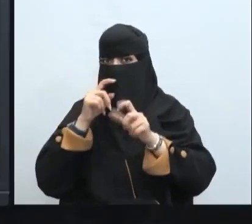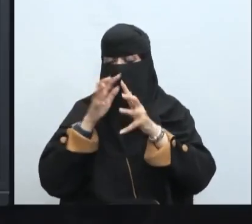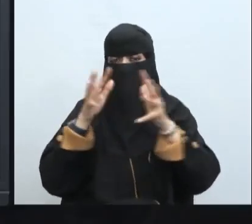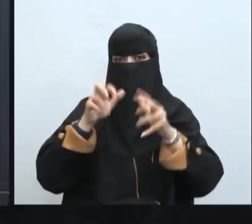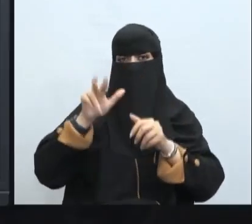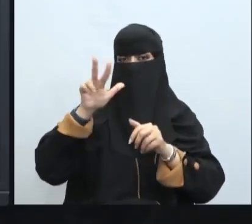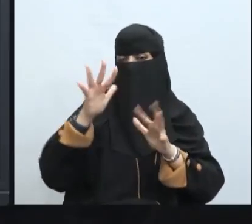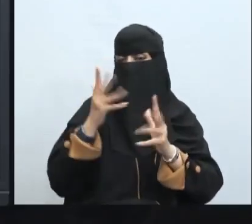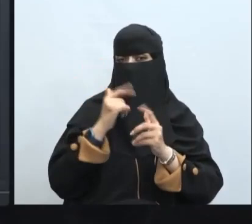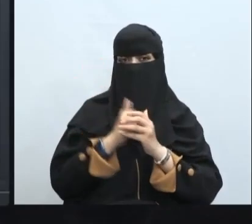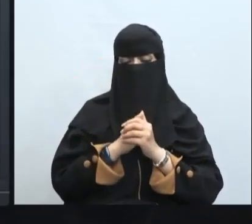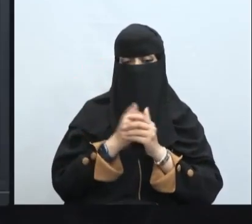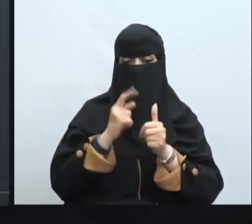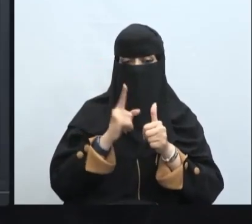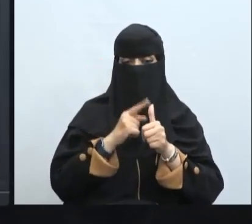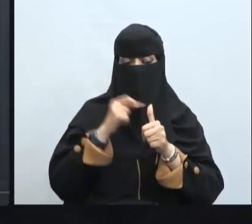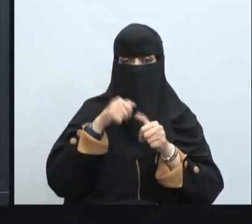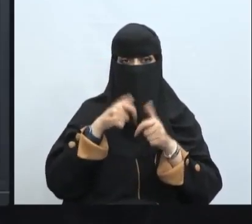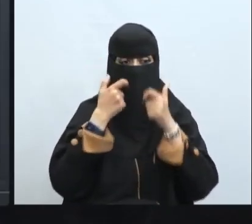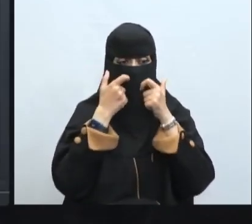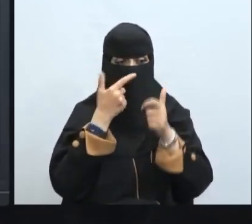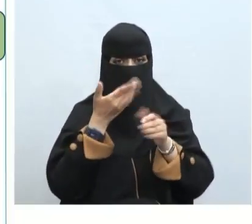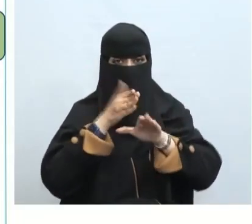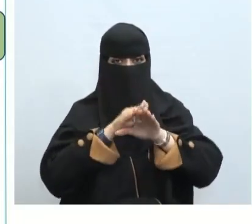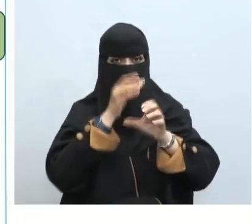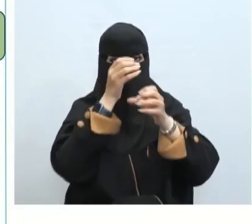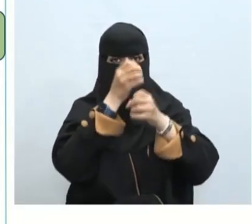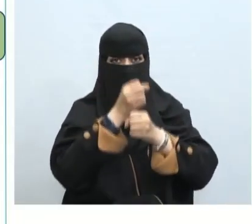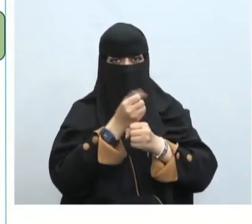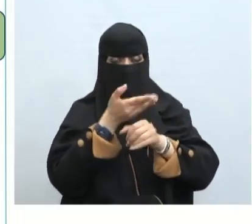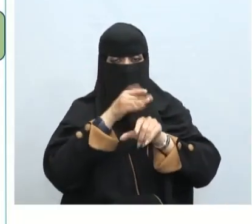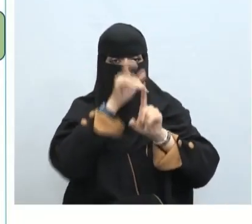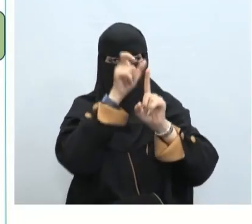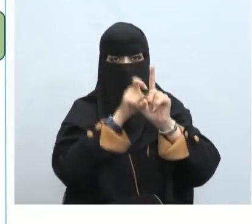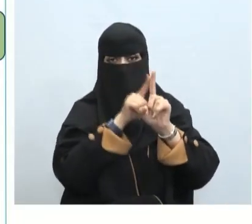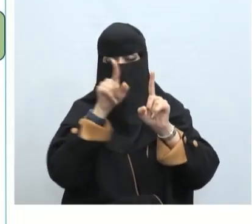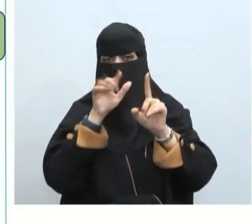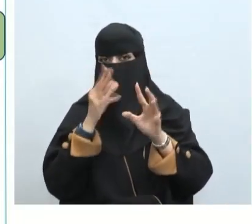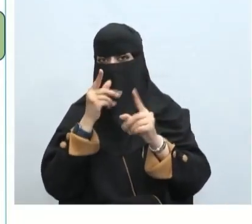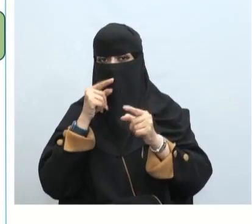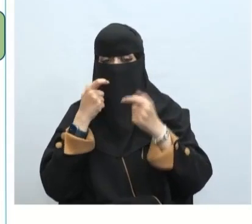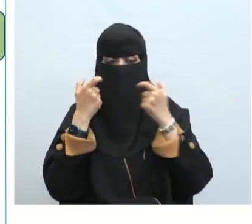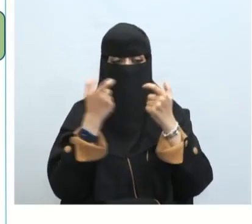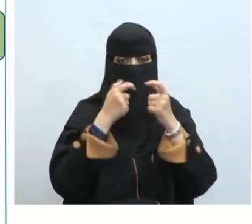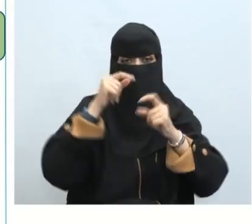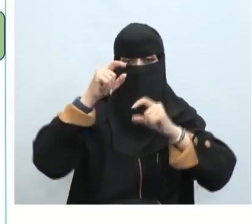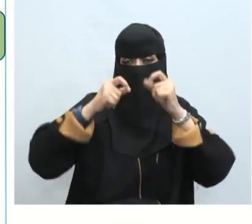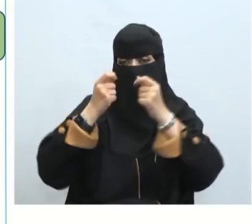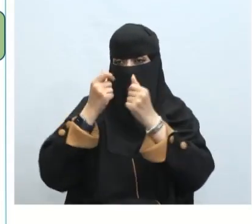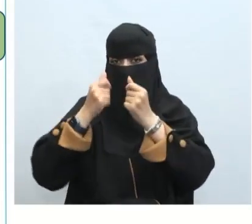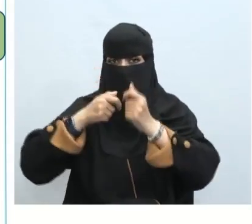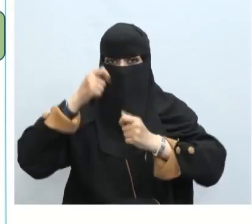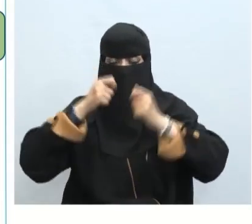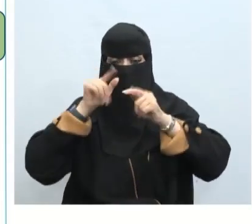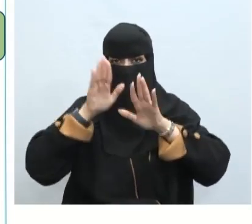التضخم التركيز على حمايه المستهلك ومراقبه الاسعار عملت